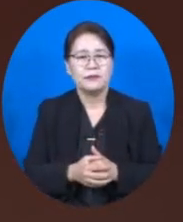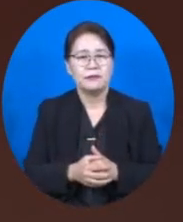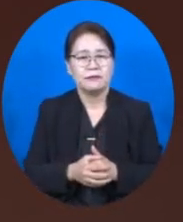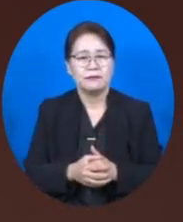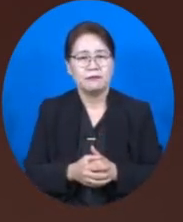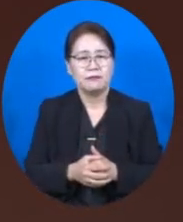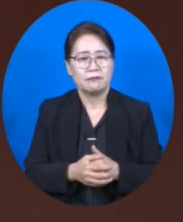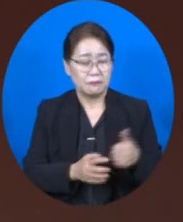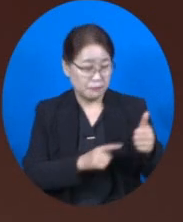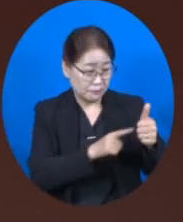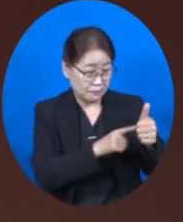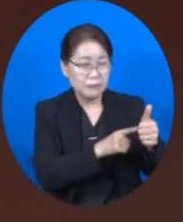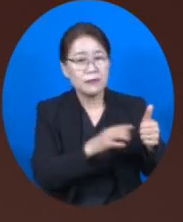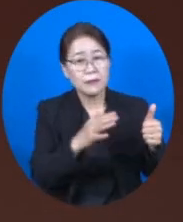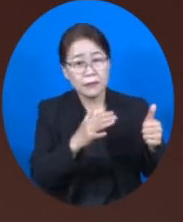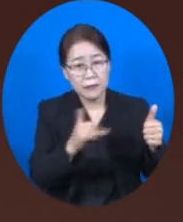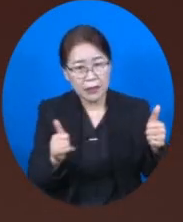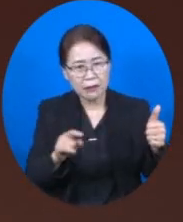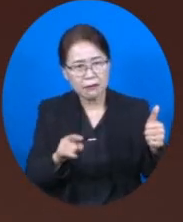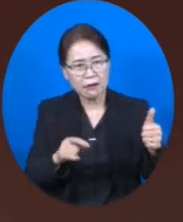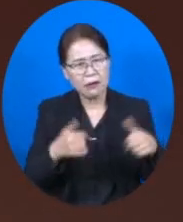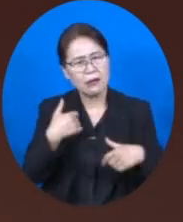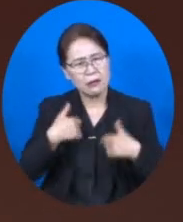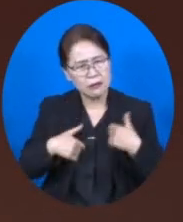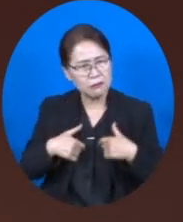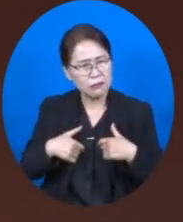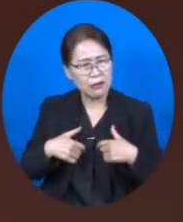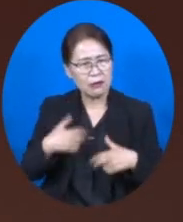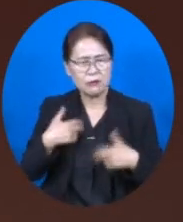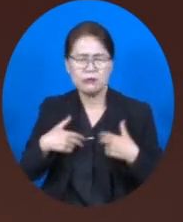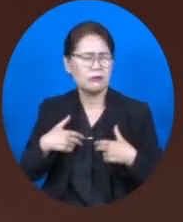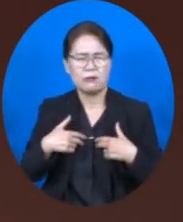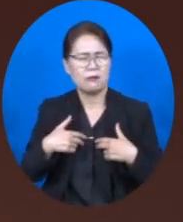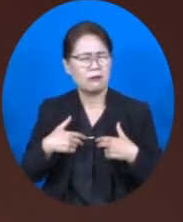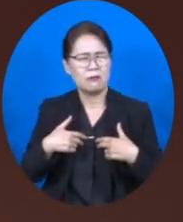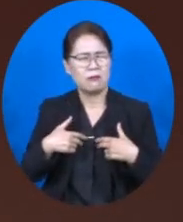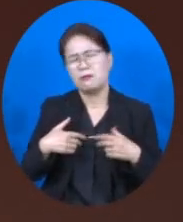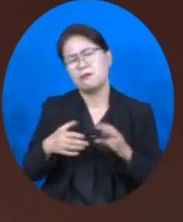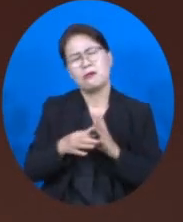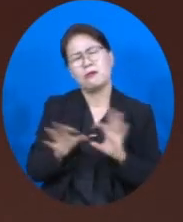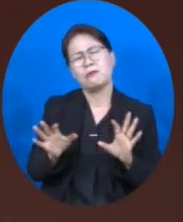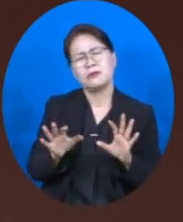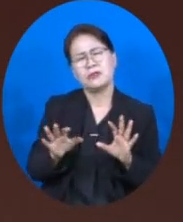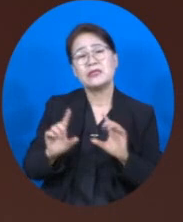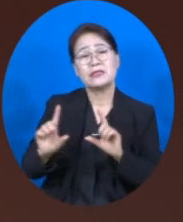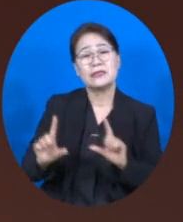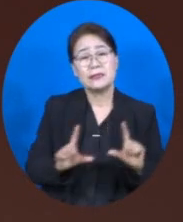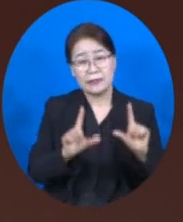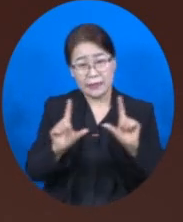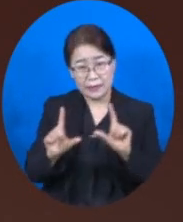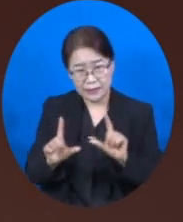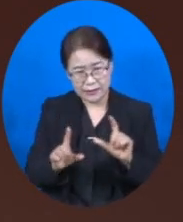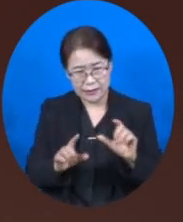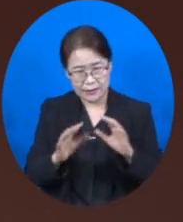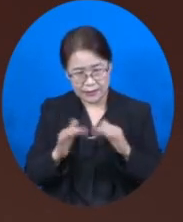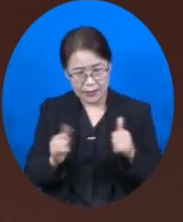사실 삭개오는요이 기쁨과 즐거움과는 아주 거리가 먼 사람입니다